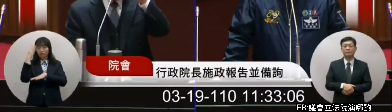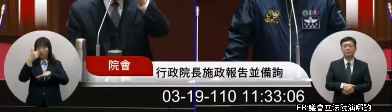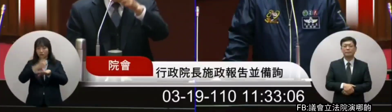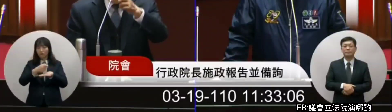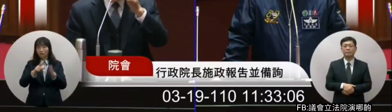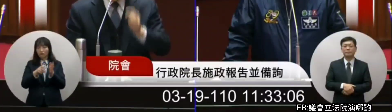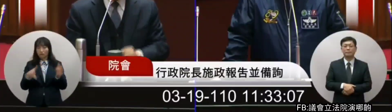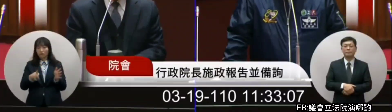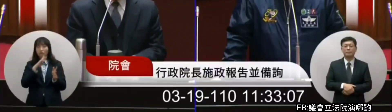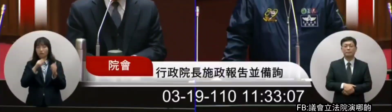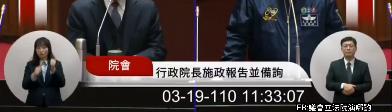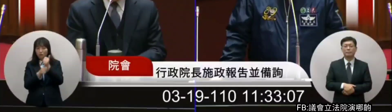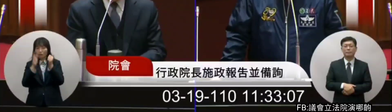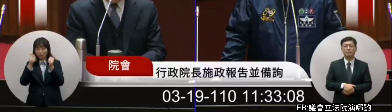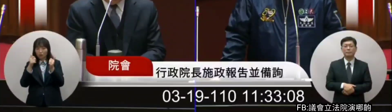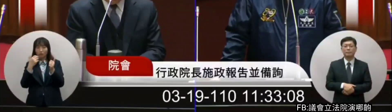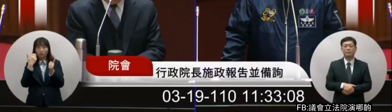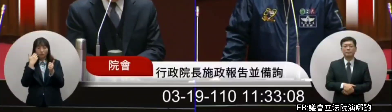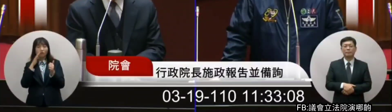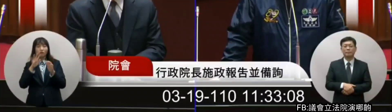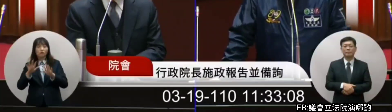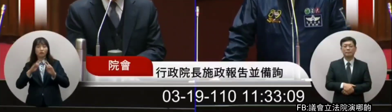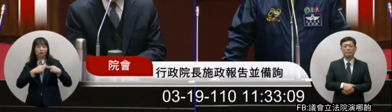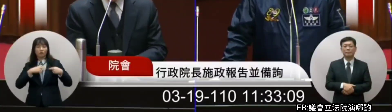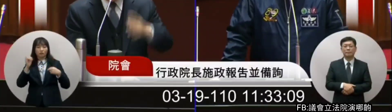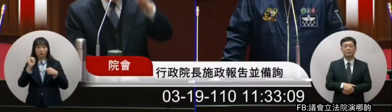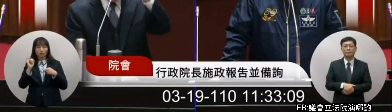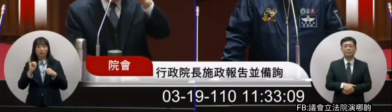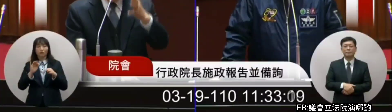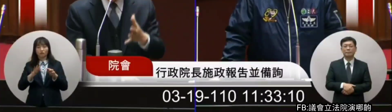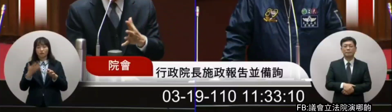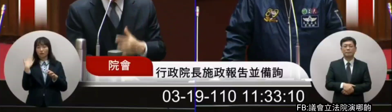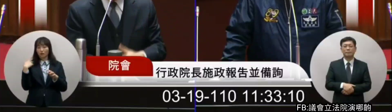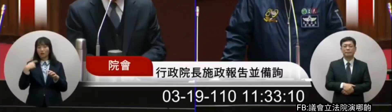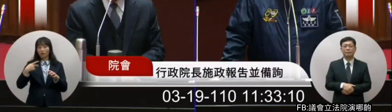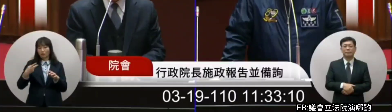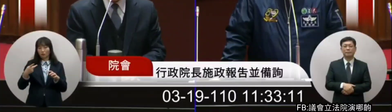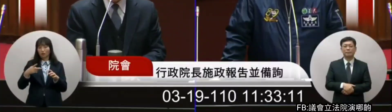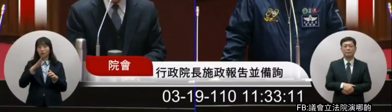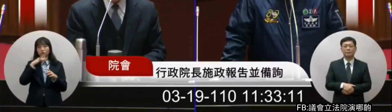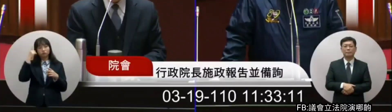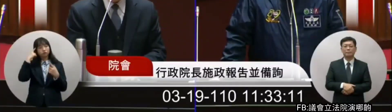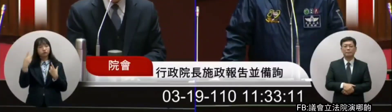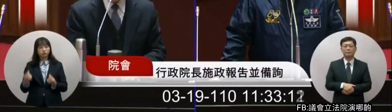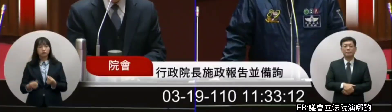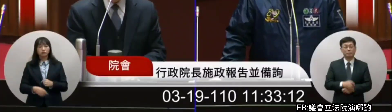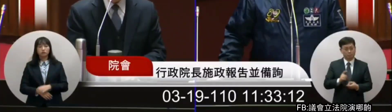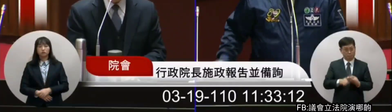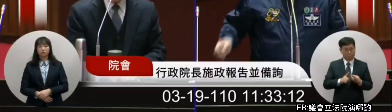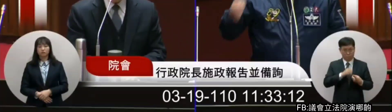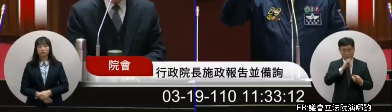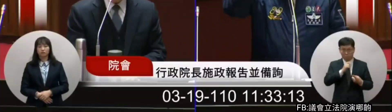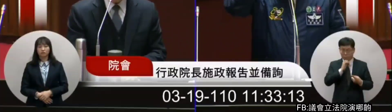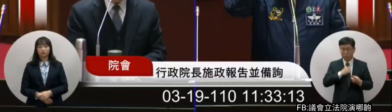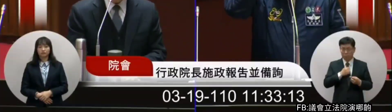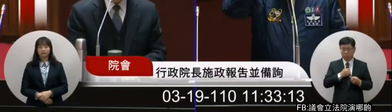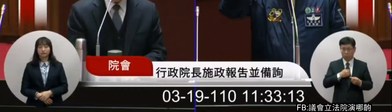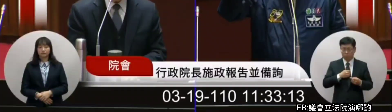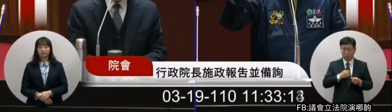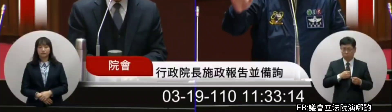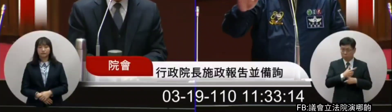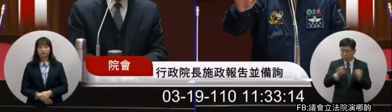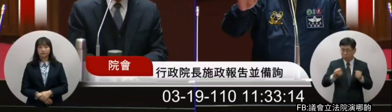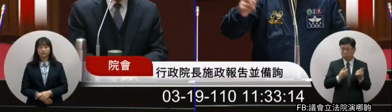长的时候，副院长是现在的蔡总统，但我们都是脚步一致的、啊。 是你的脚步是一致的，所